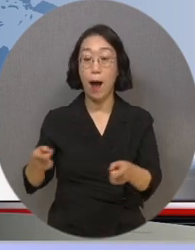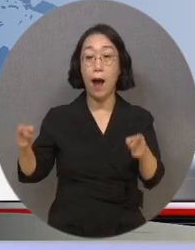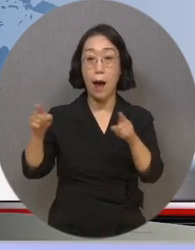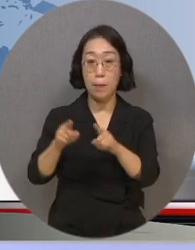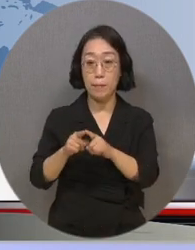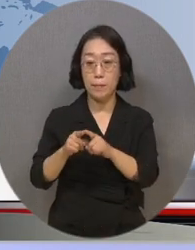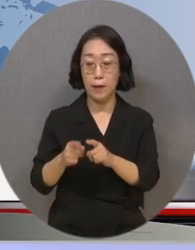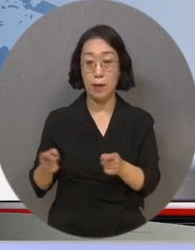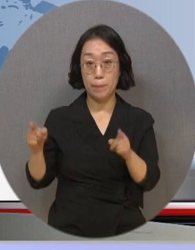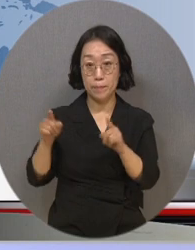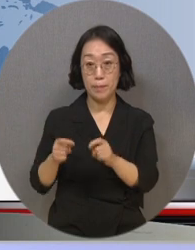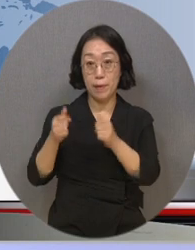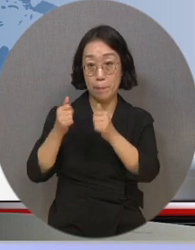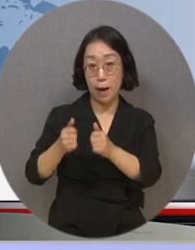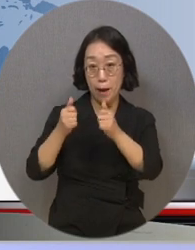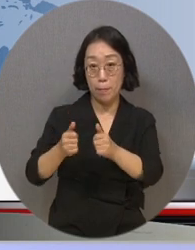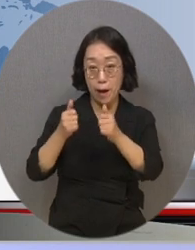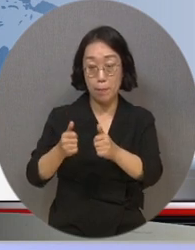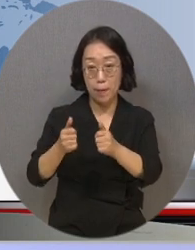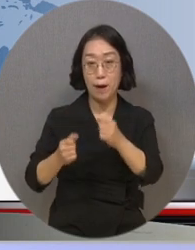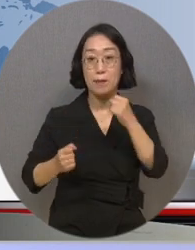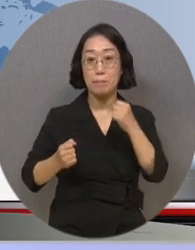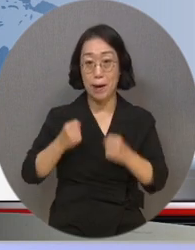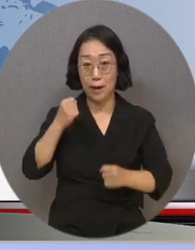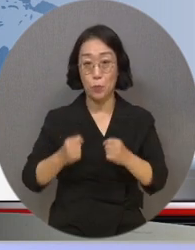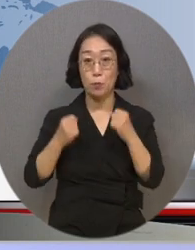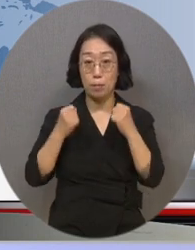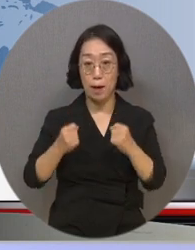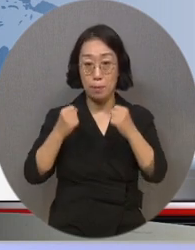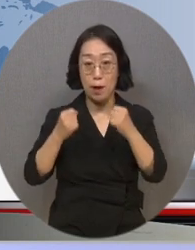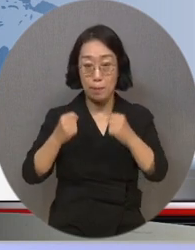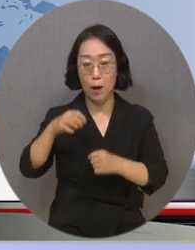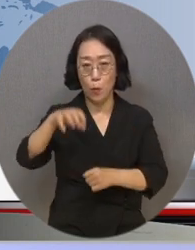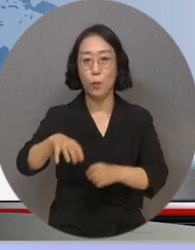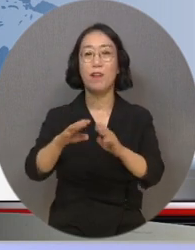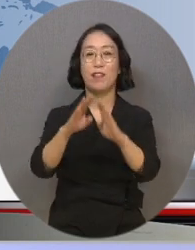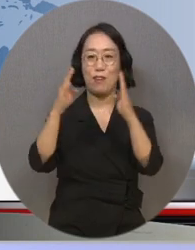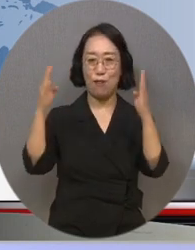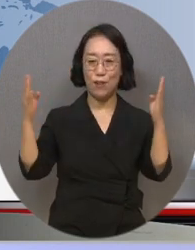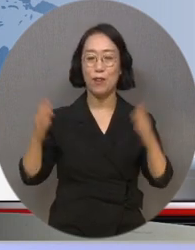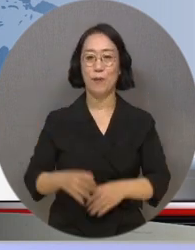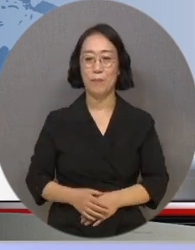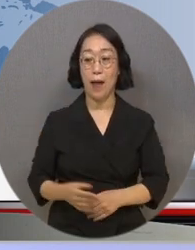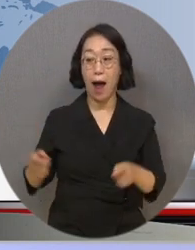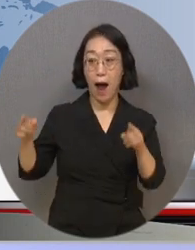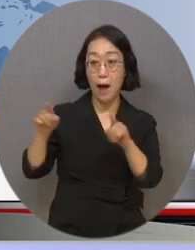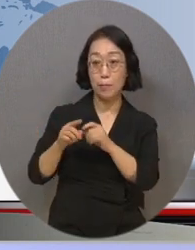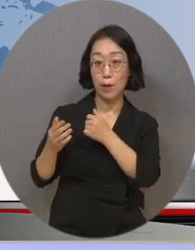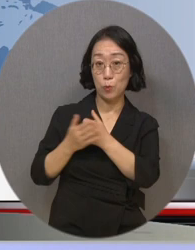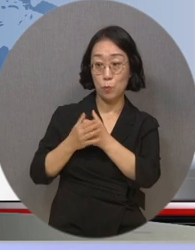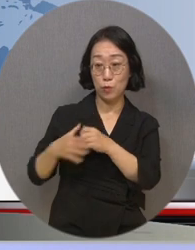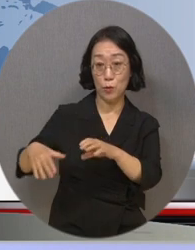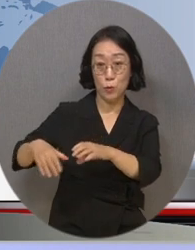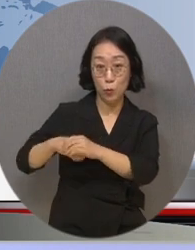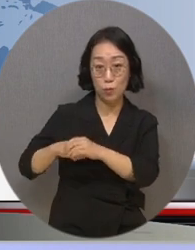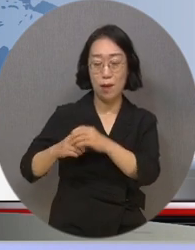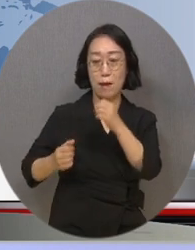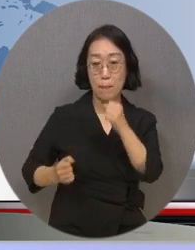달리는 어울림 마라톤 대회가 뚝섬 한강공원에서 열렸습니다. 옆에서 함께 뛰는 발걸음이